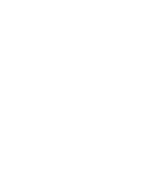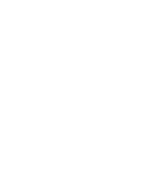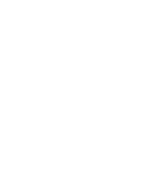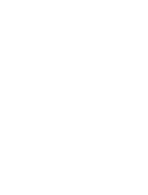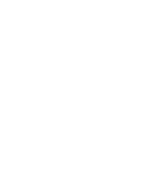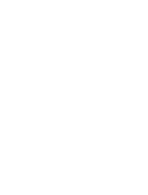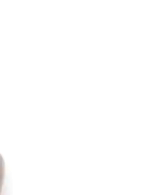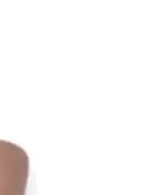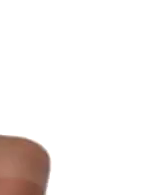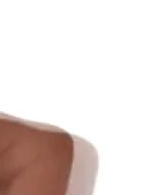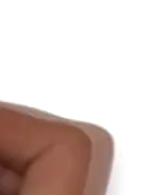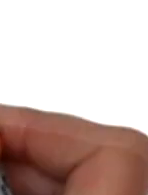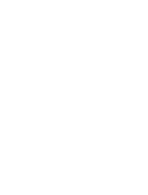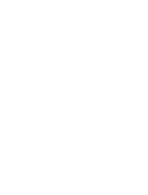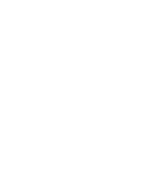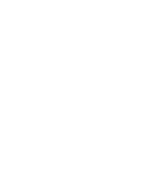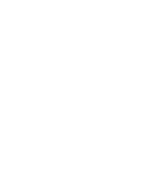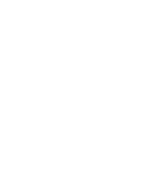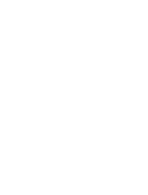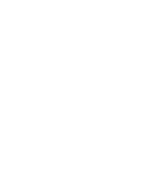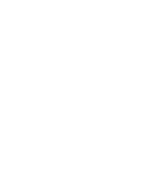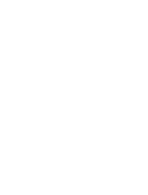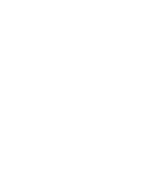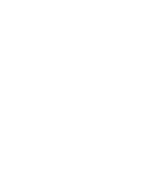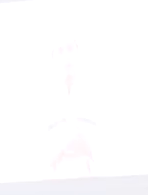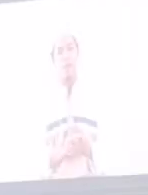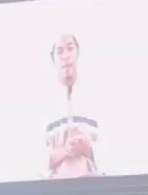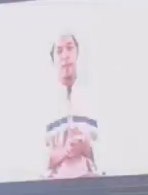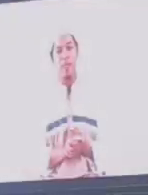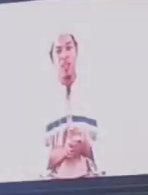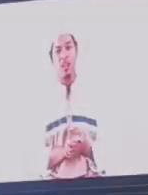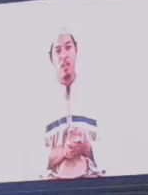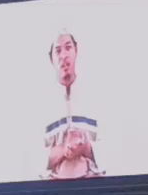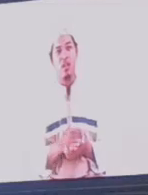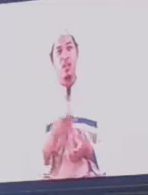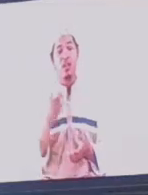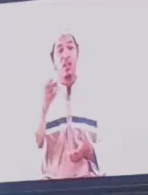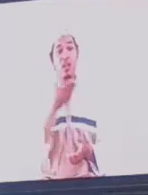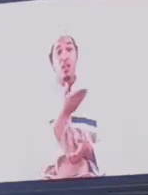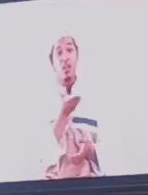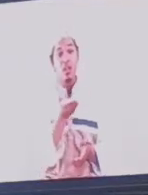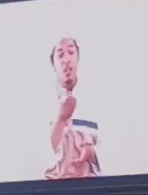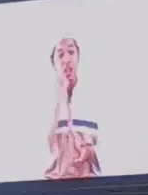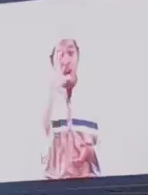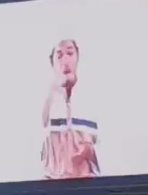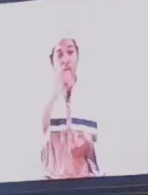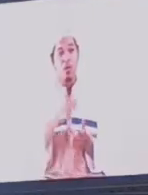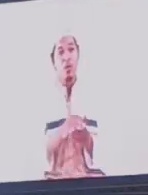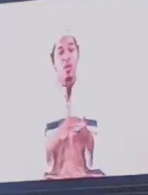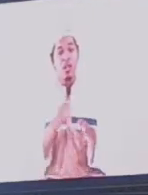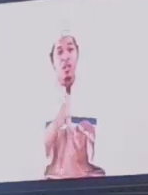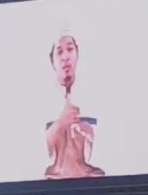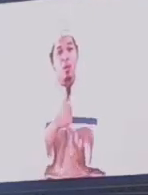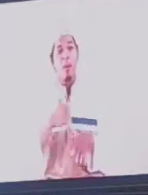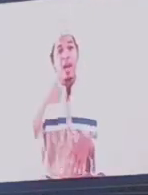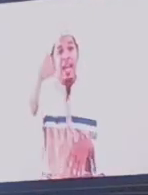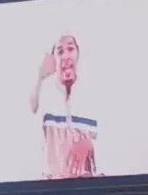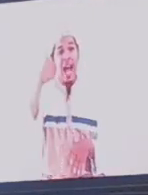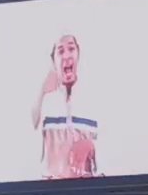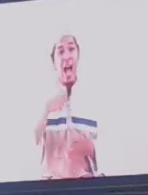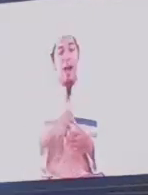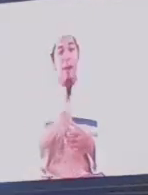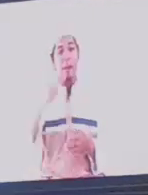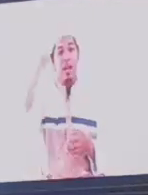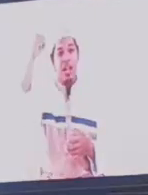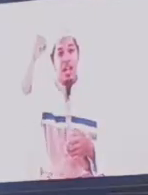شعارا للحياة. Kalian tahu pada zaman sebelum kemerdekaan